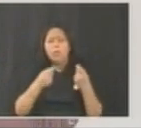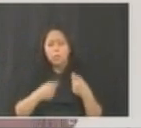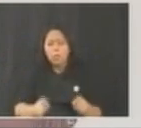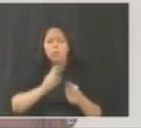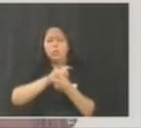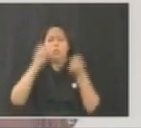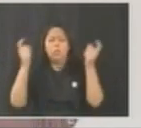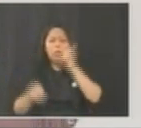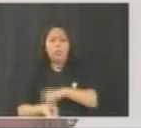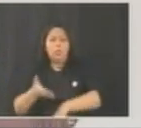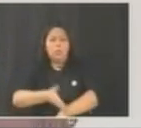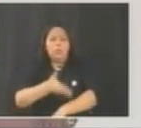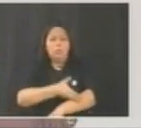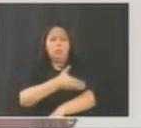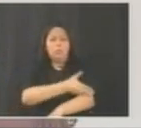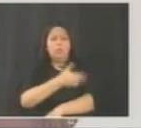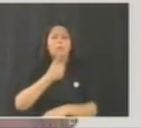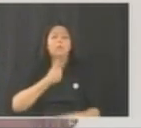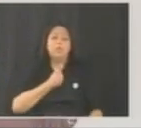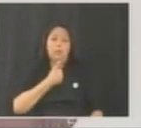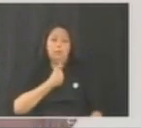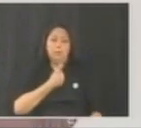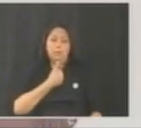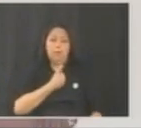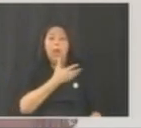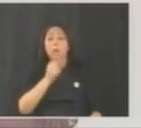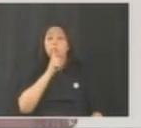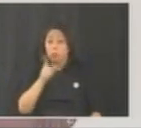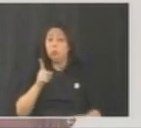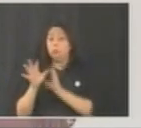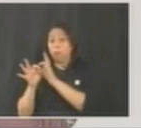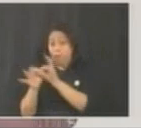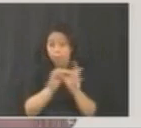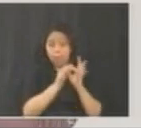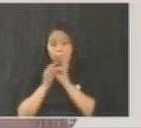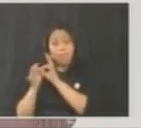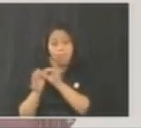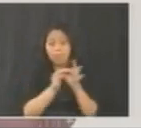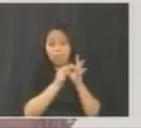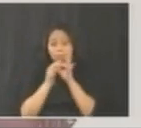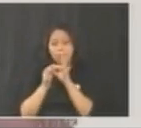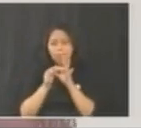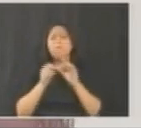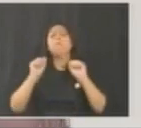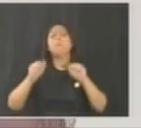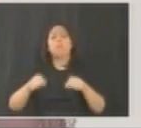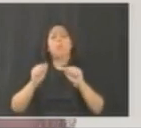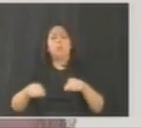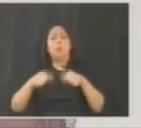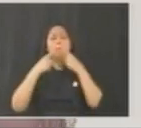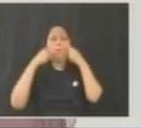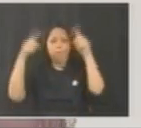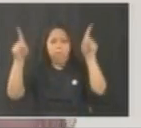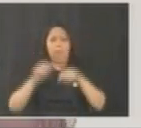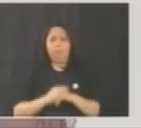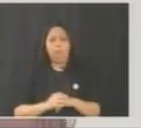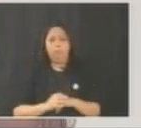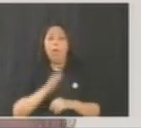Kapag nagkaisa tayo, walang imposible. Sabi nga ni